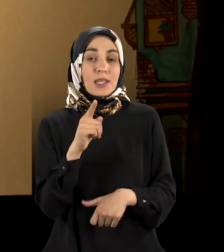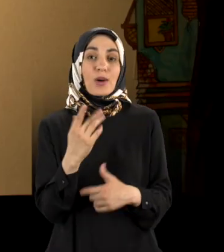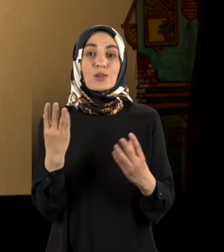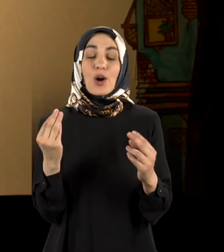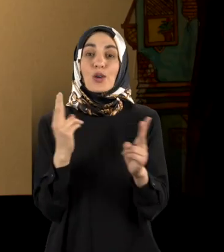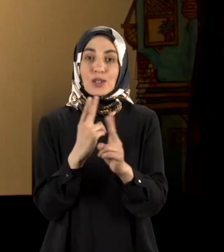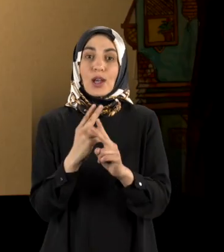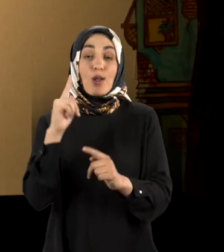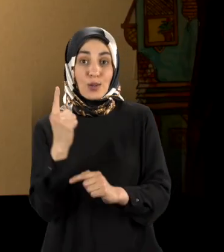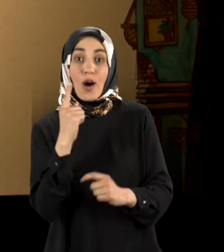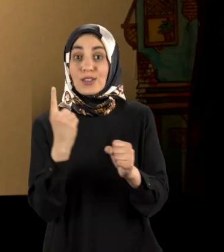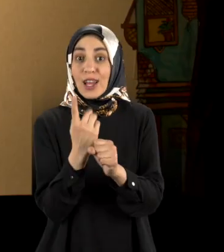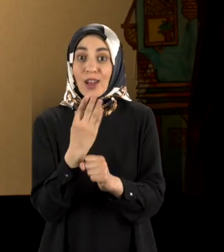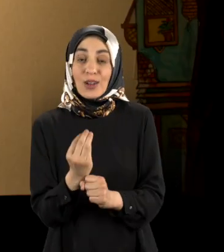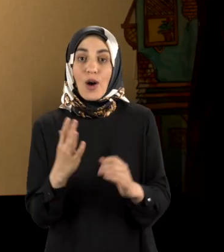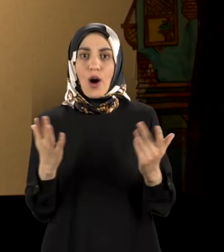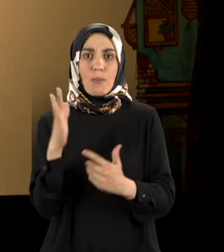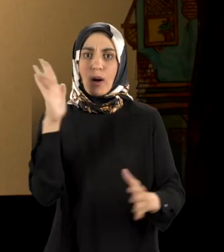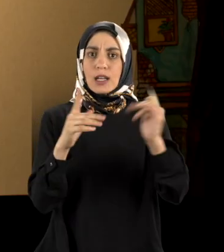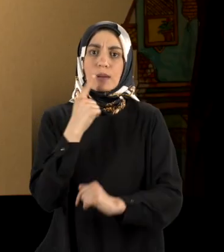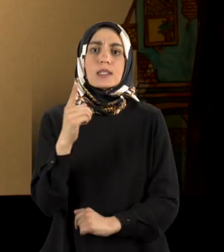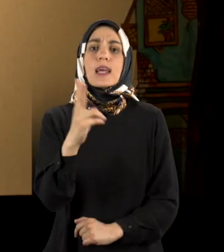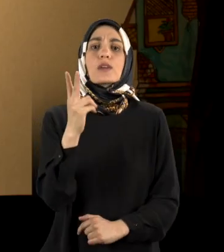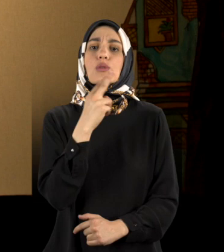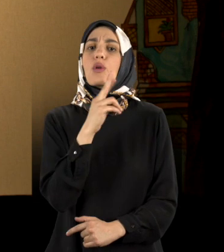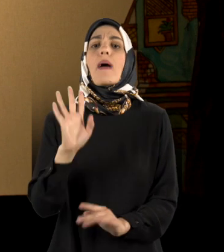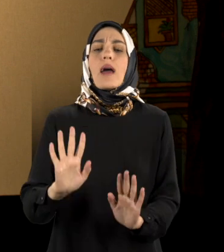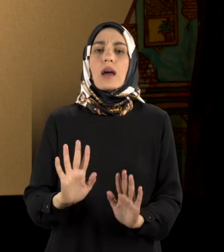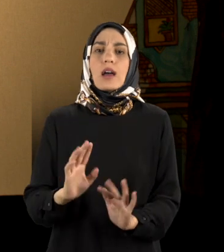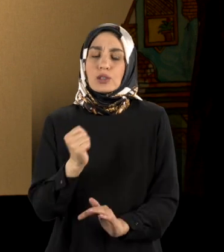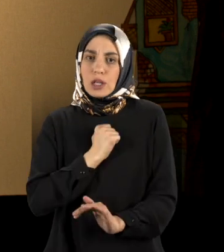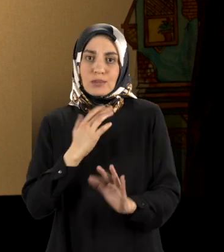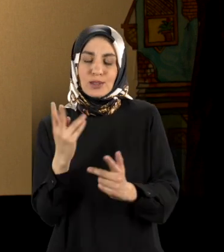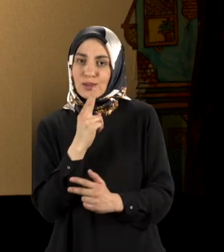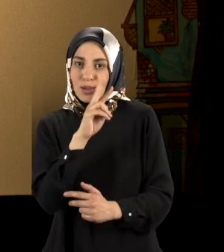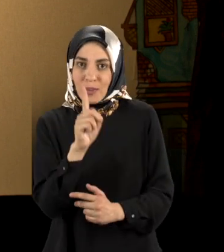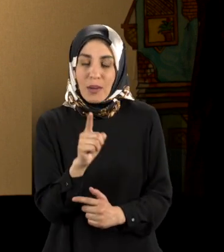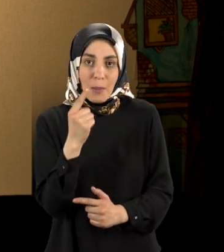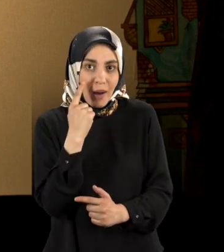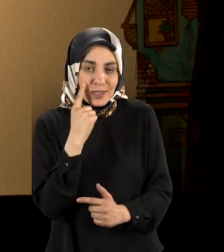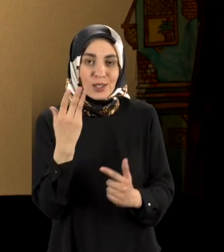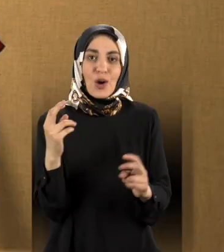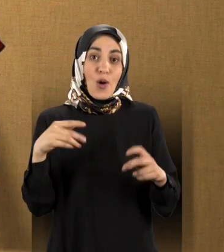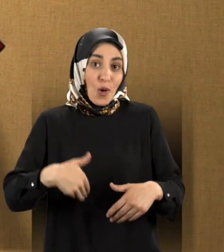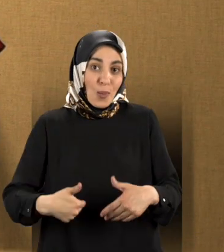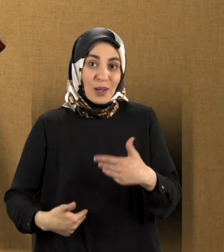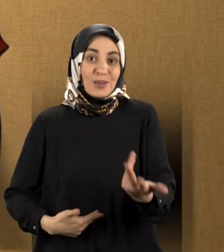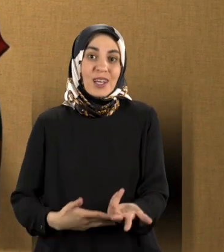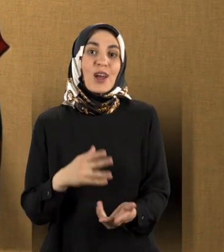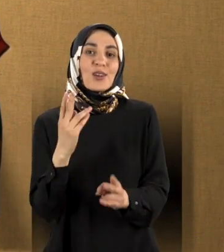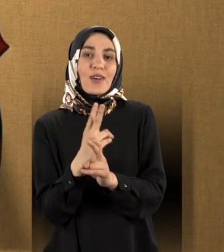Yahu demek seni bu kadar çok güldürecek tuhaf şeyler oldu Oppa kartlarıma sen gülme canım Nasıl Gülmeyeyim